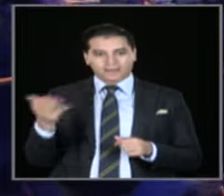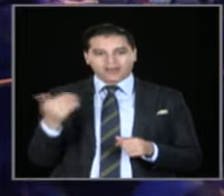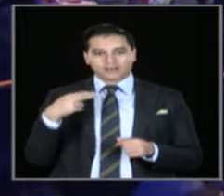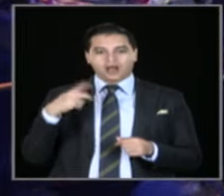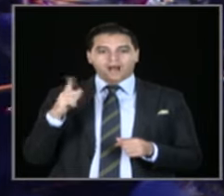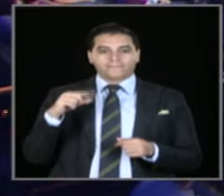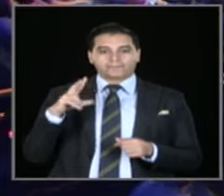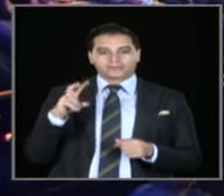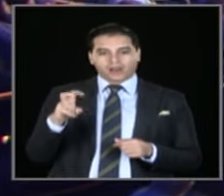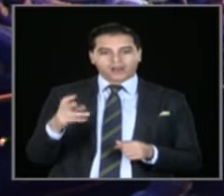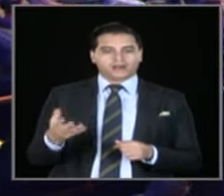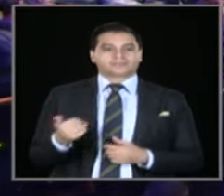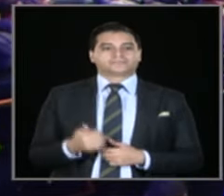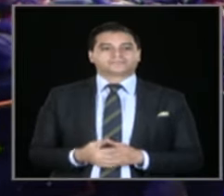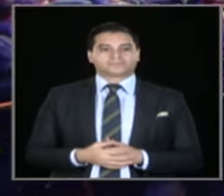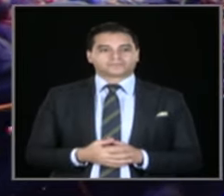لينا.